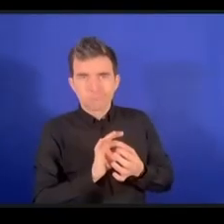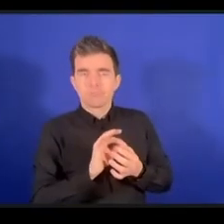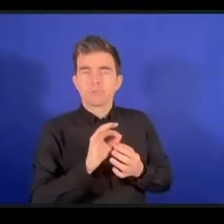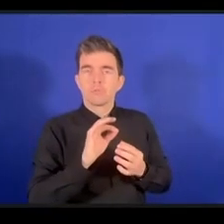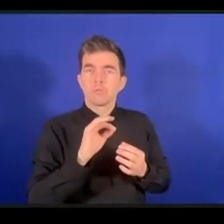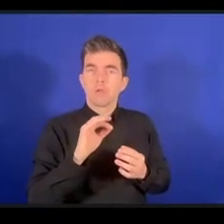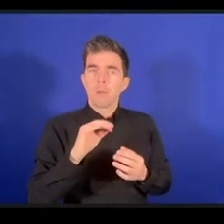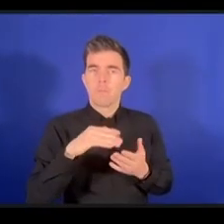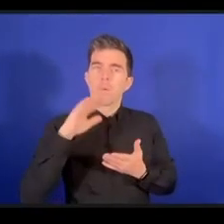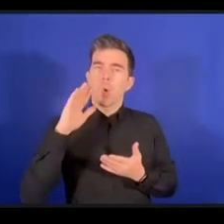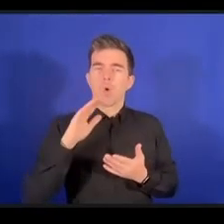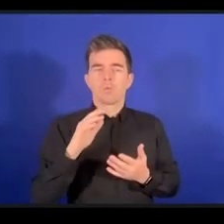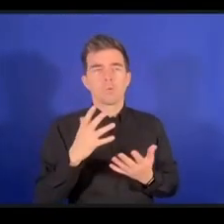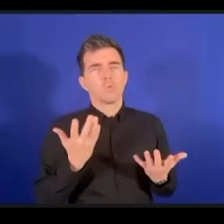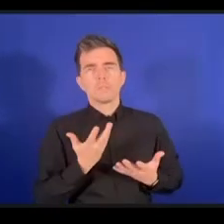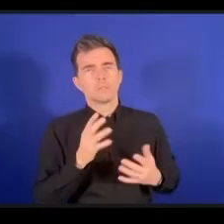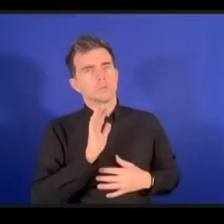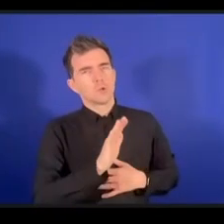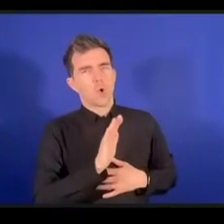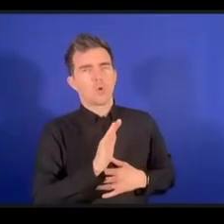非常务实的。